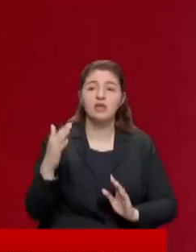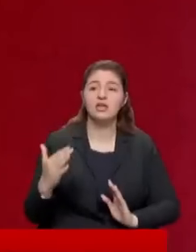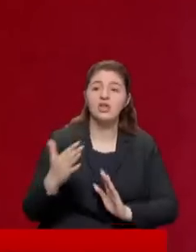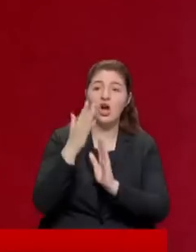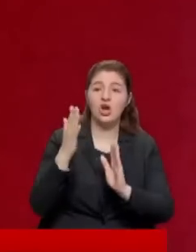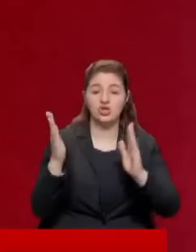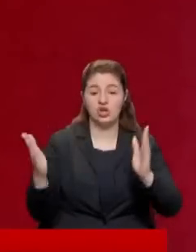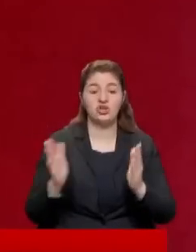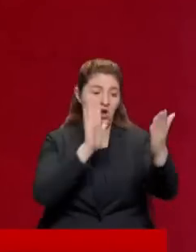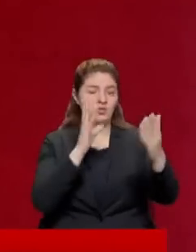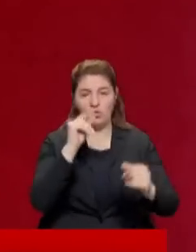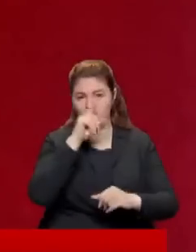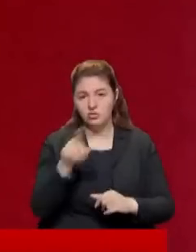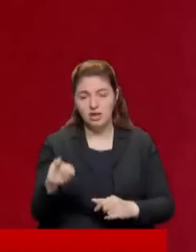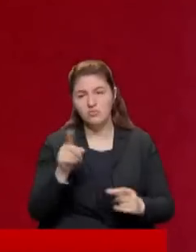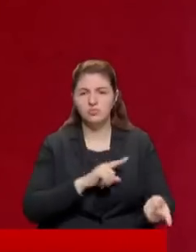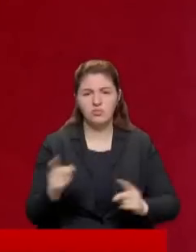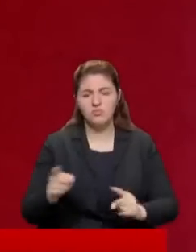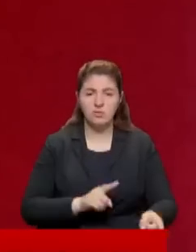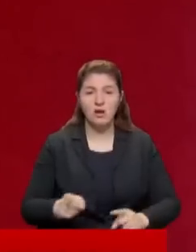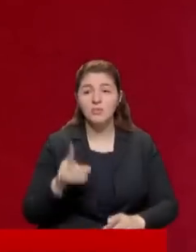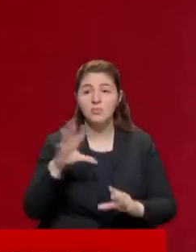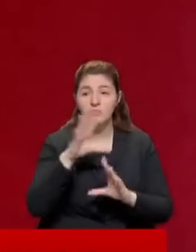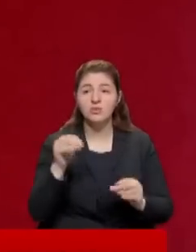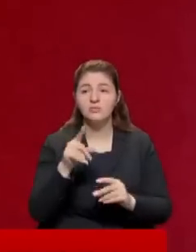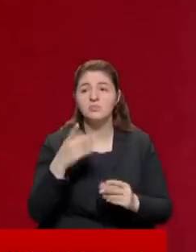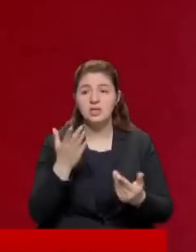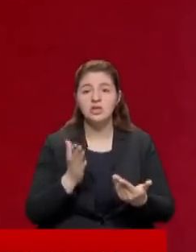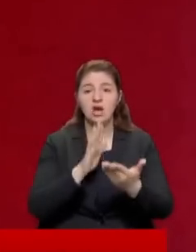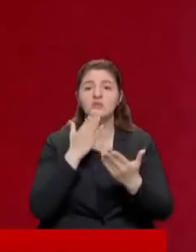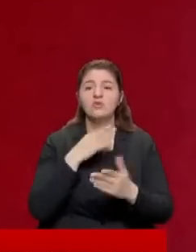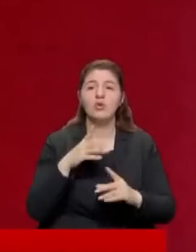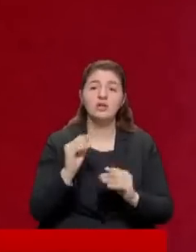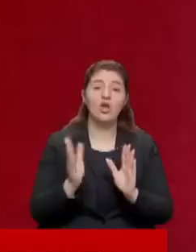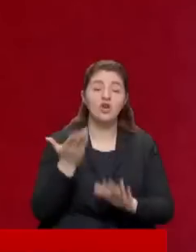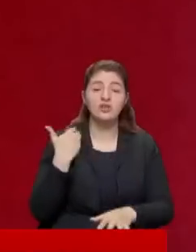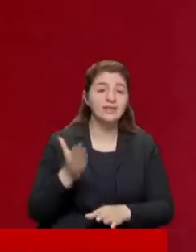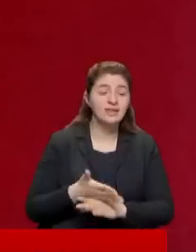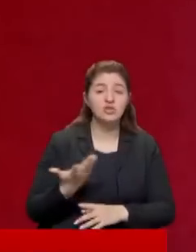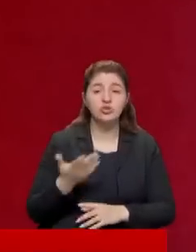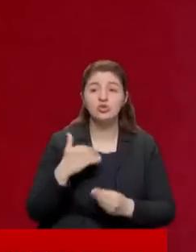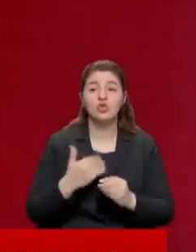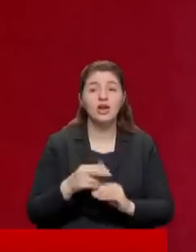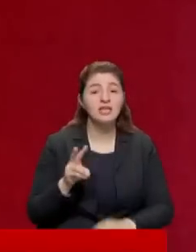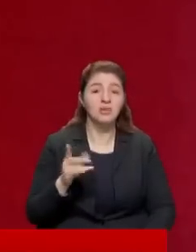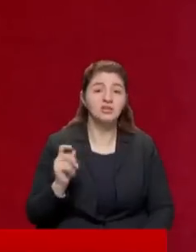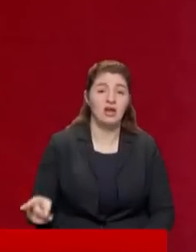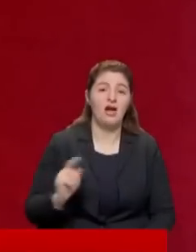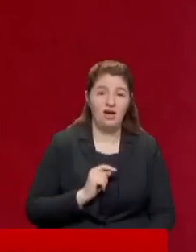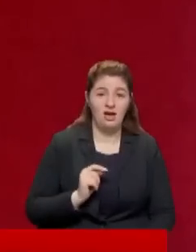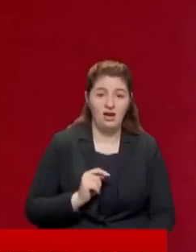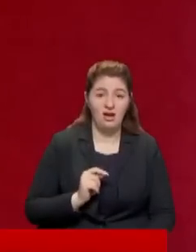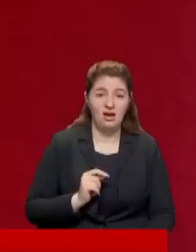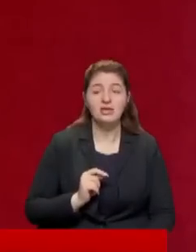karşı pozisyonu var diye, şu diye, bu diye. Ama bütün bu hikayenin artık bir karşılığı yok her şeyden önce. Neden? Çünkü soğan 25 lira.